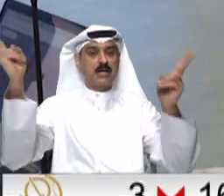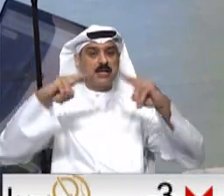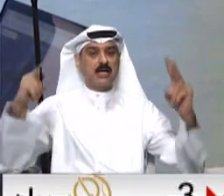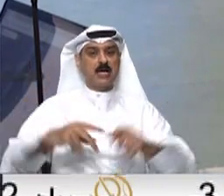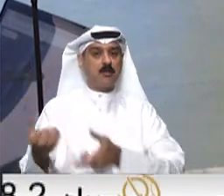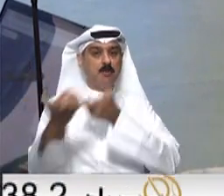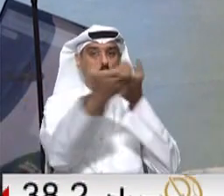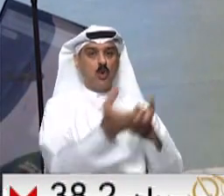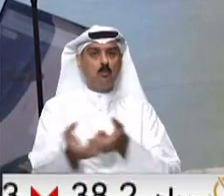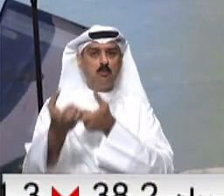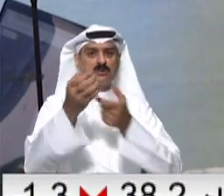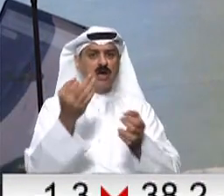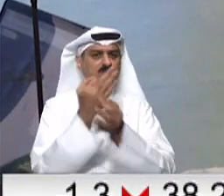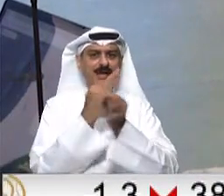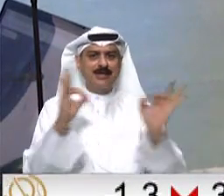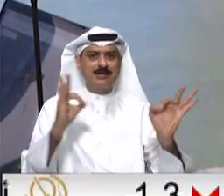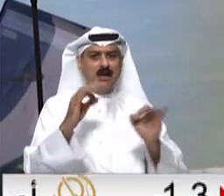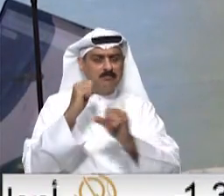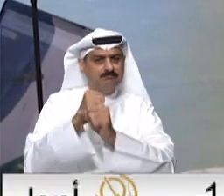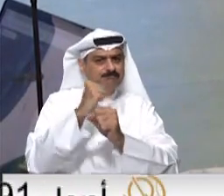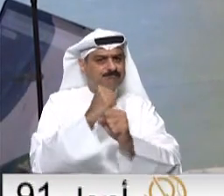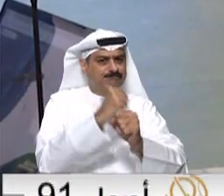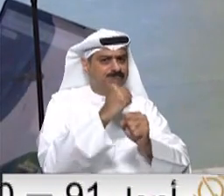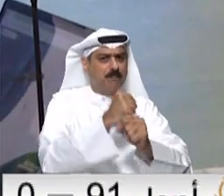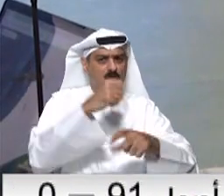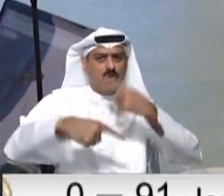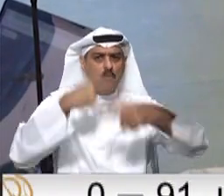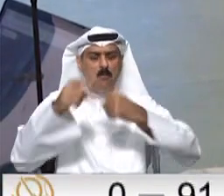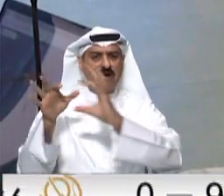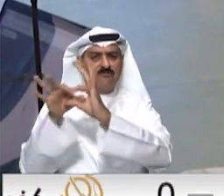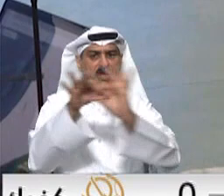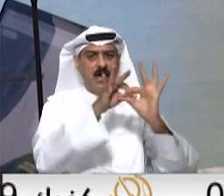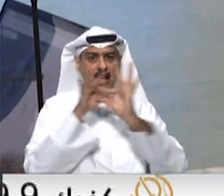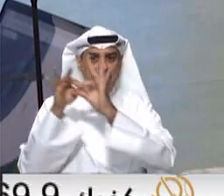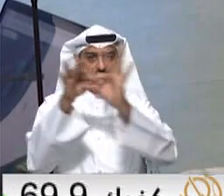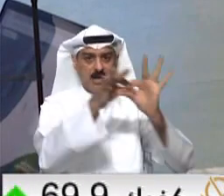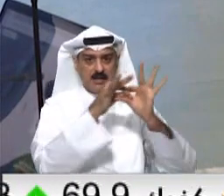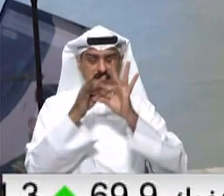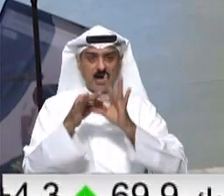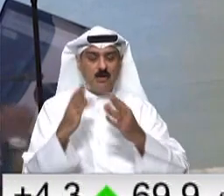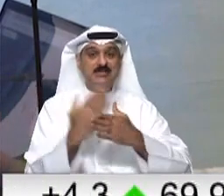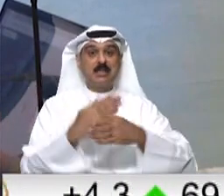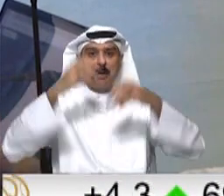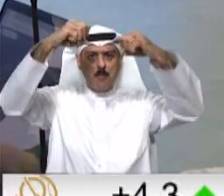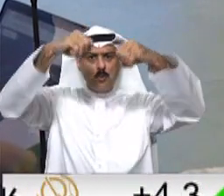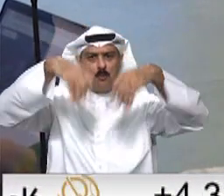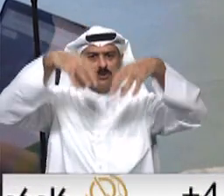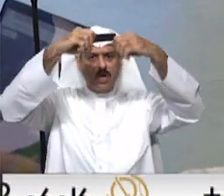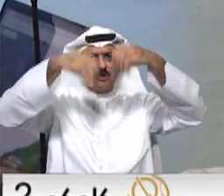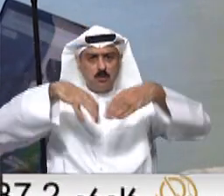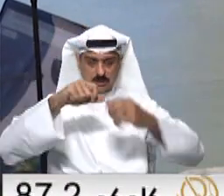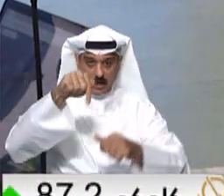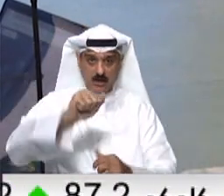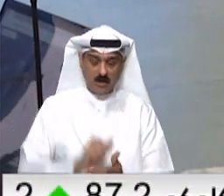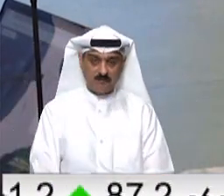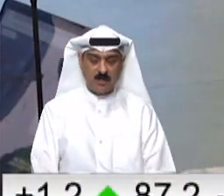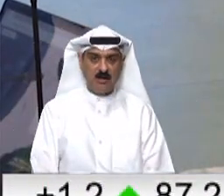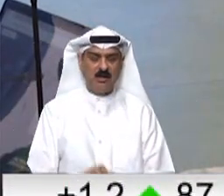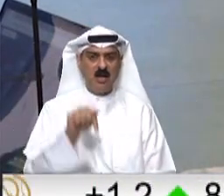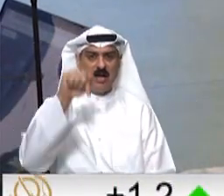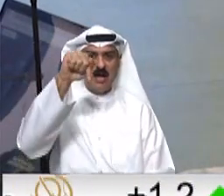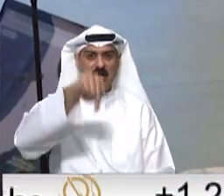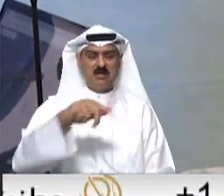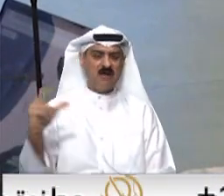الإطفاء العام وبلدية الكويت، في سبيل مواكبة الحالة المطرية في دولة الكويت وحالة عدم الاستقرار